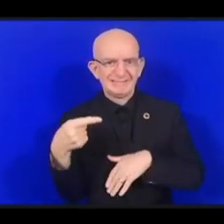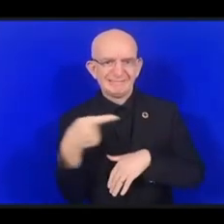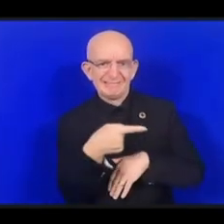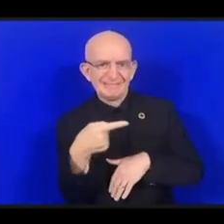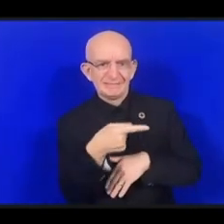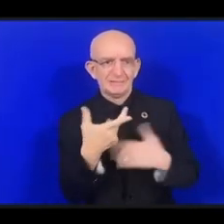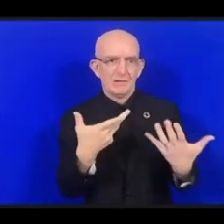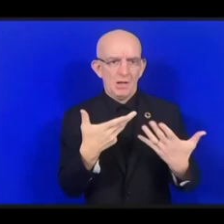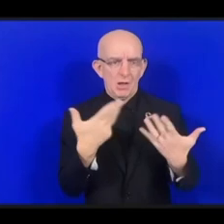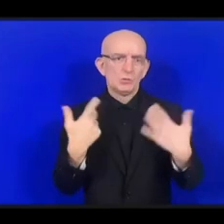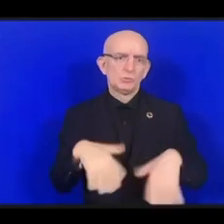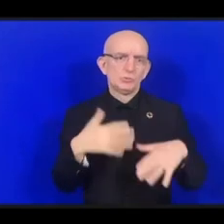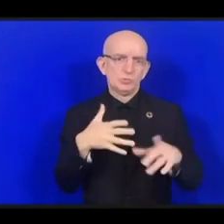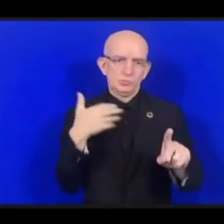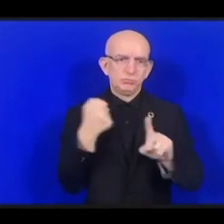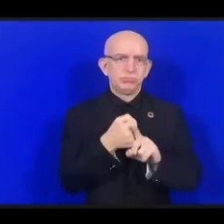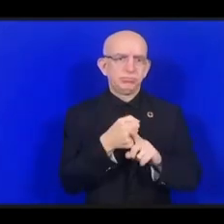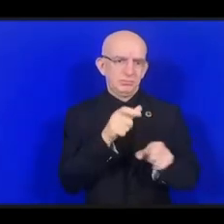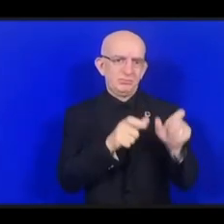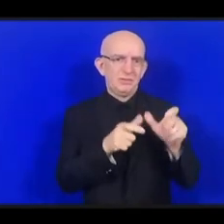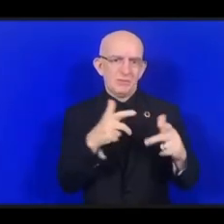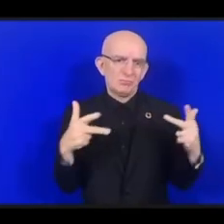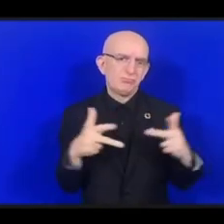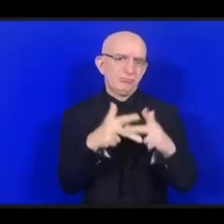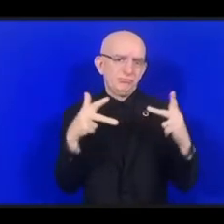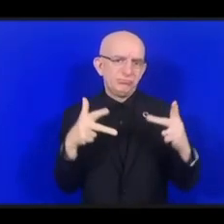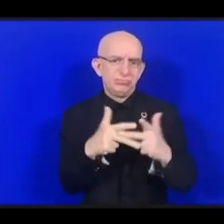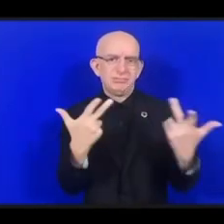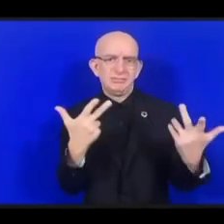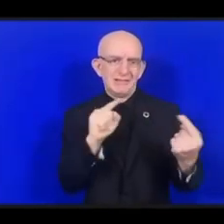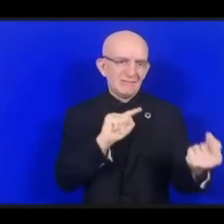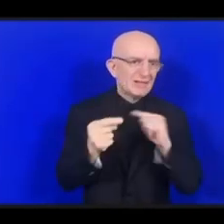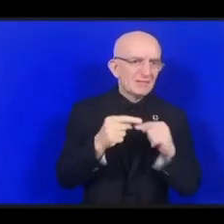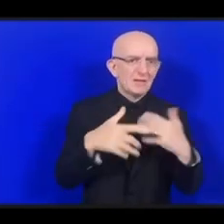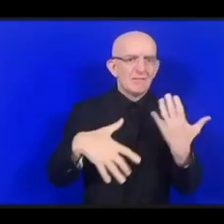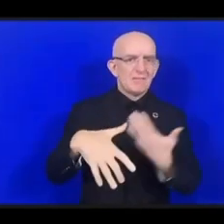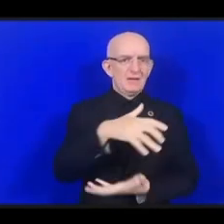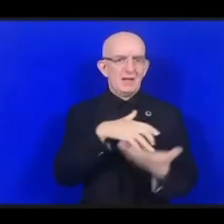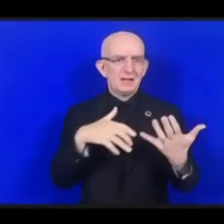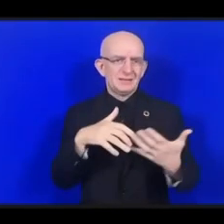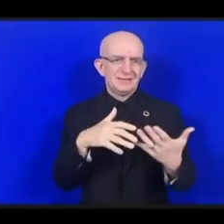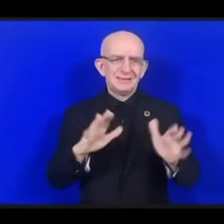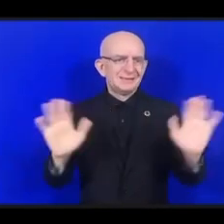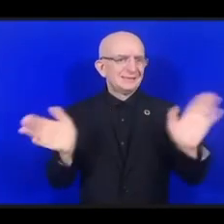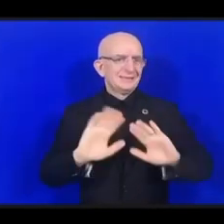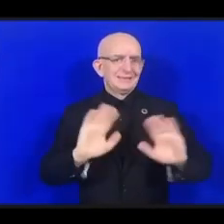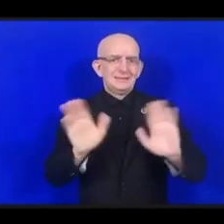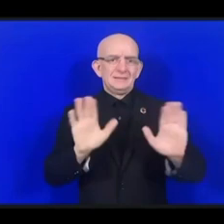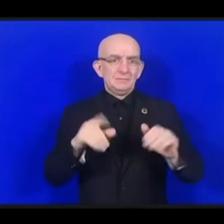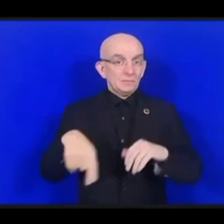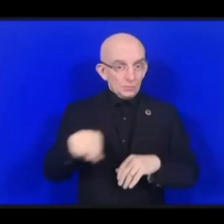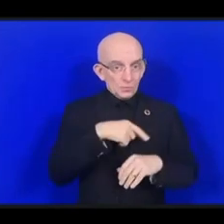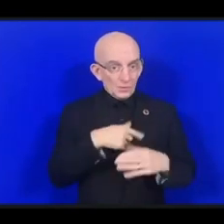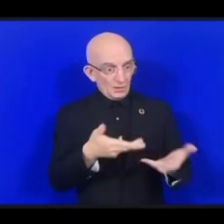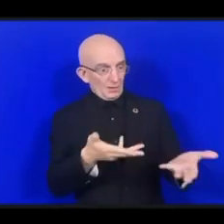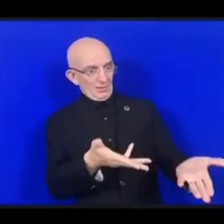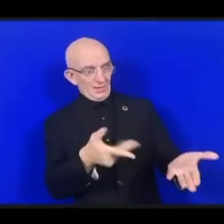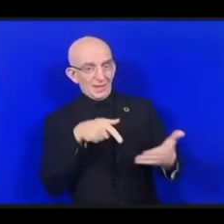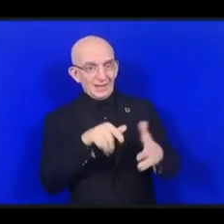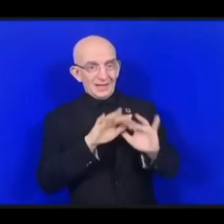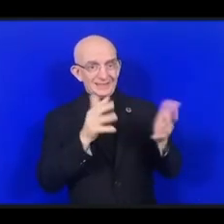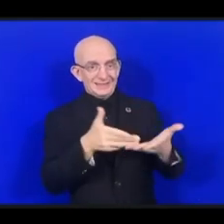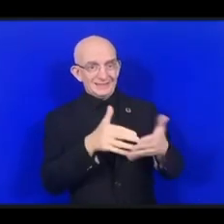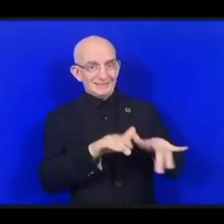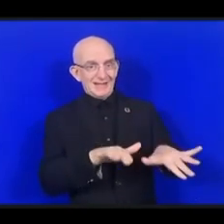laisser l'Internet devenir un espace de non droit il est impératif de mettre en place un cadre réglementaire rigoureux pour l'internet